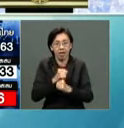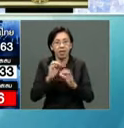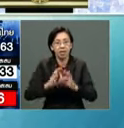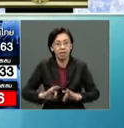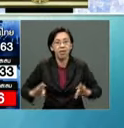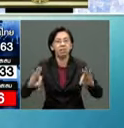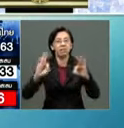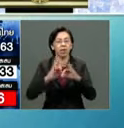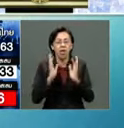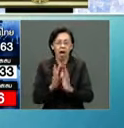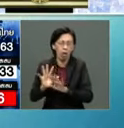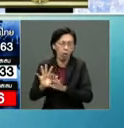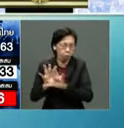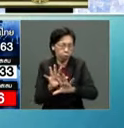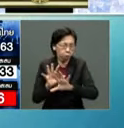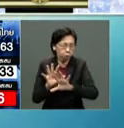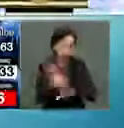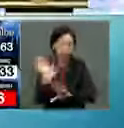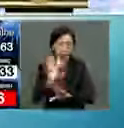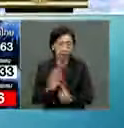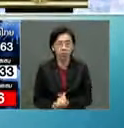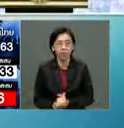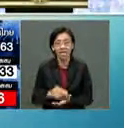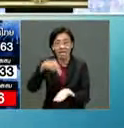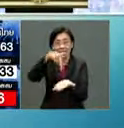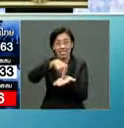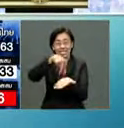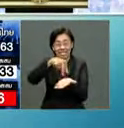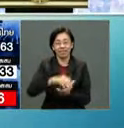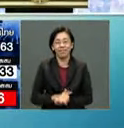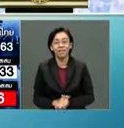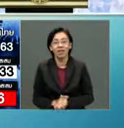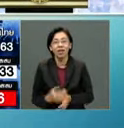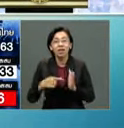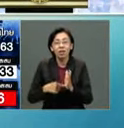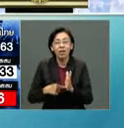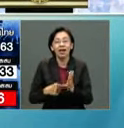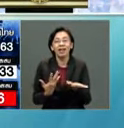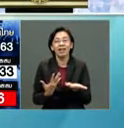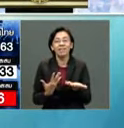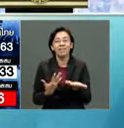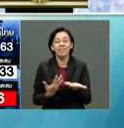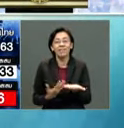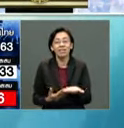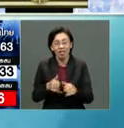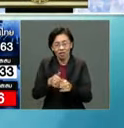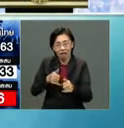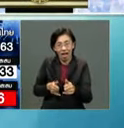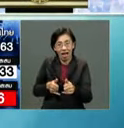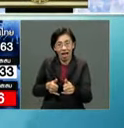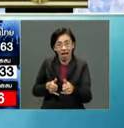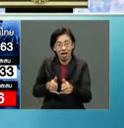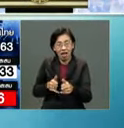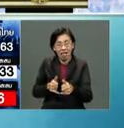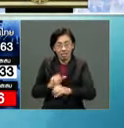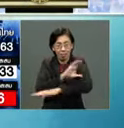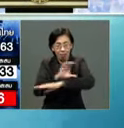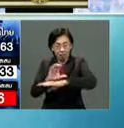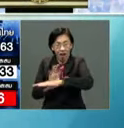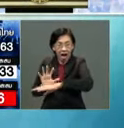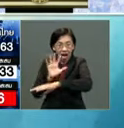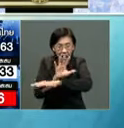คำตอบที่ดีที่สุดนะครับเห็นบอกยืนอยู่ข้างหน้าตามป้ายสถานี ห่างกันดีแต่พอเข้าไปในรถไฟฟ้